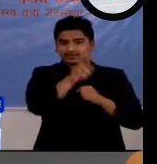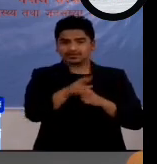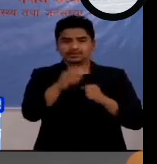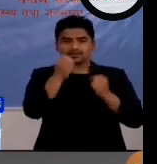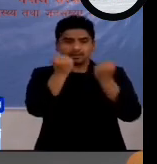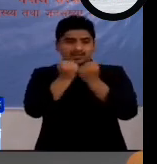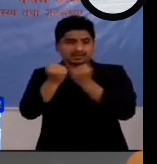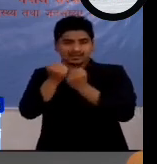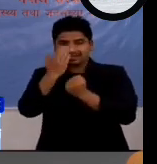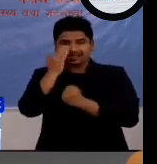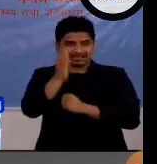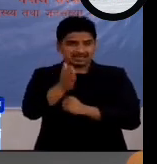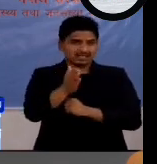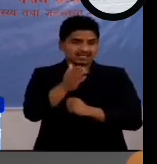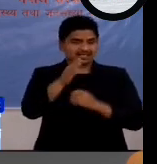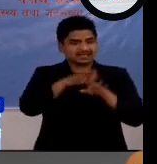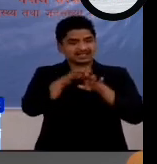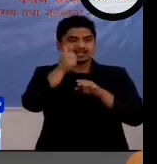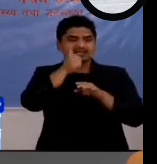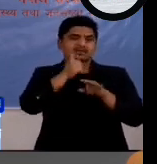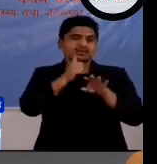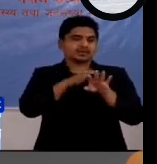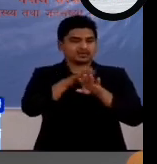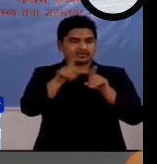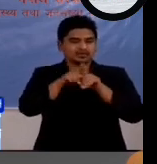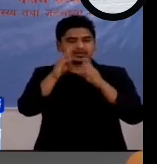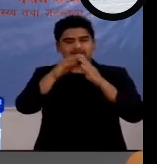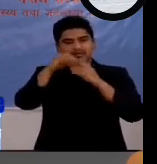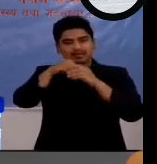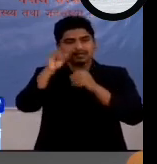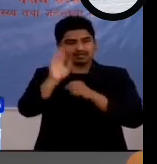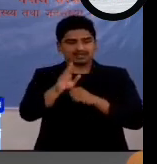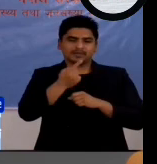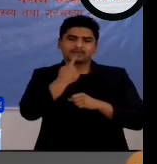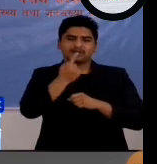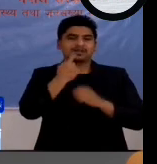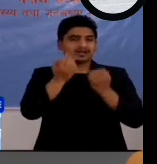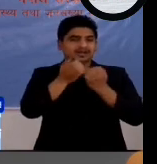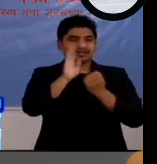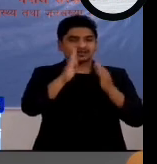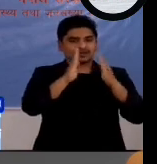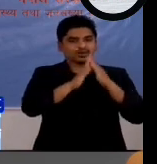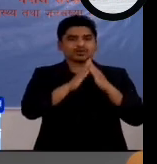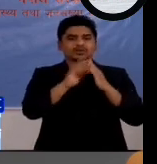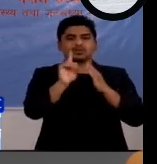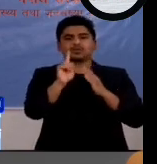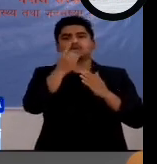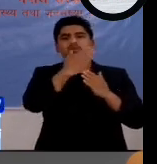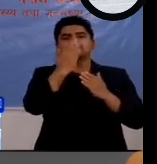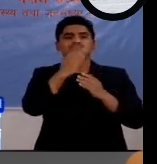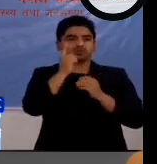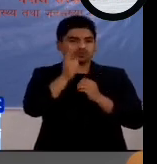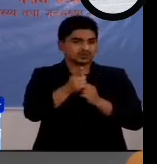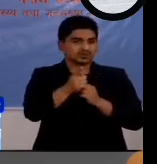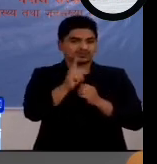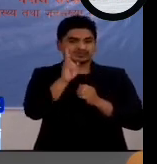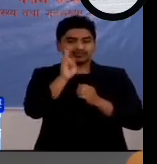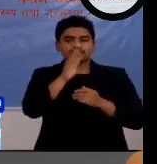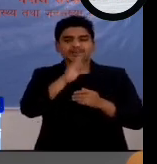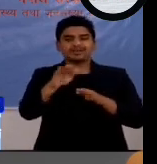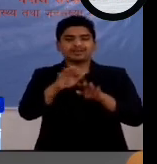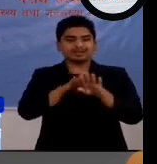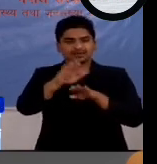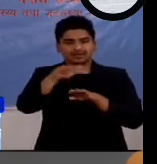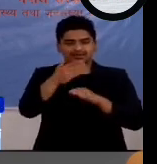र लकडाउनको कारणले, बन्दाबन्दीका कारणले धेरै अभिभावकहरू पनि घरमा हुनुहुन्छ र हामी भन्ने गर्छौं घर नै पहिलो विद्यालय हो। त्यसैले